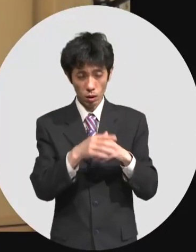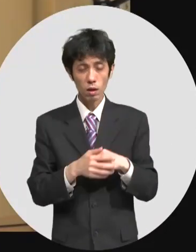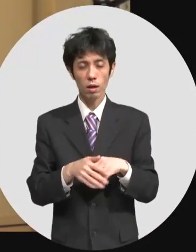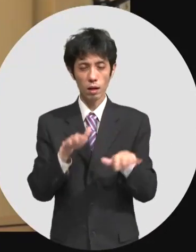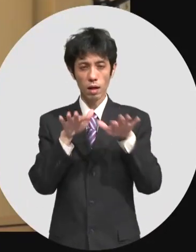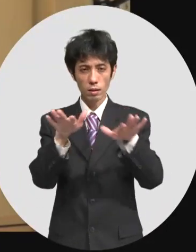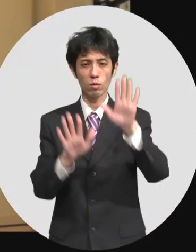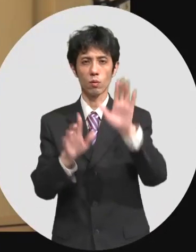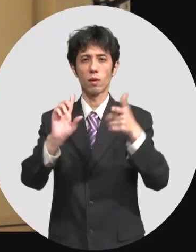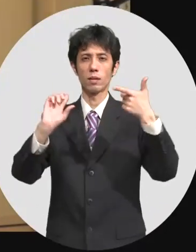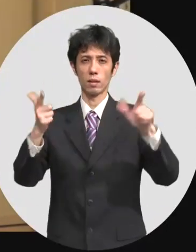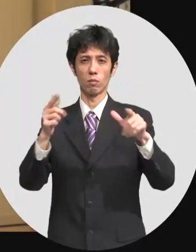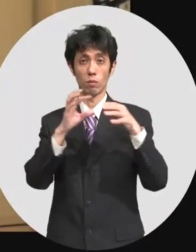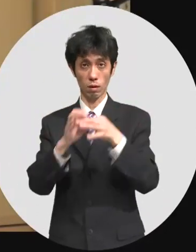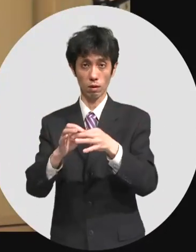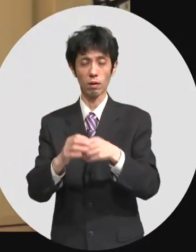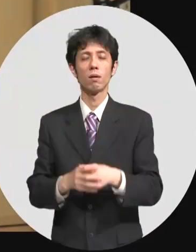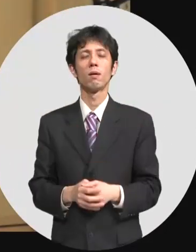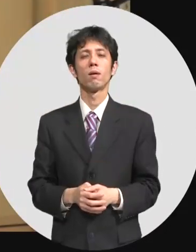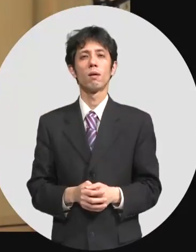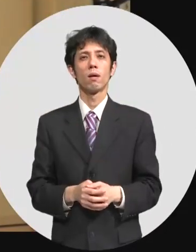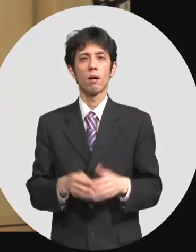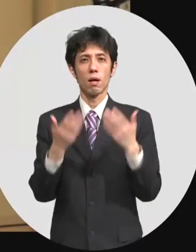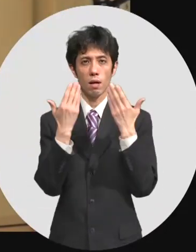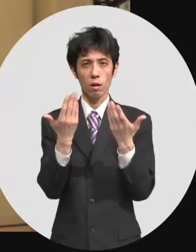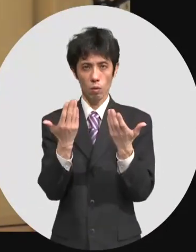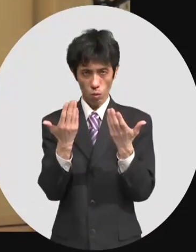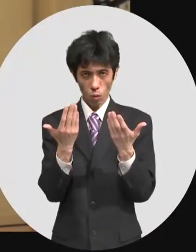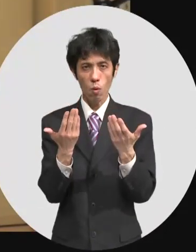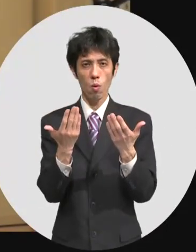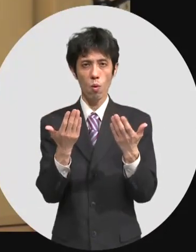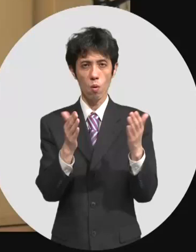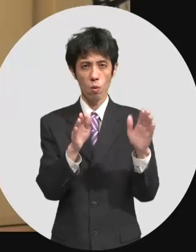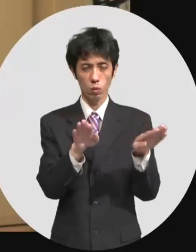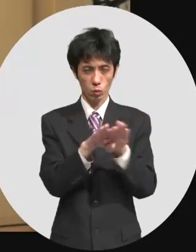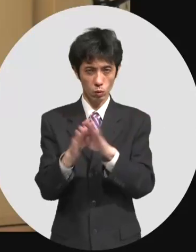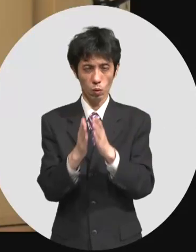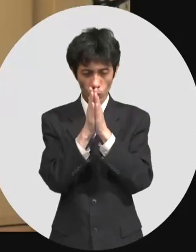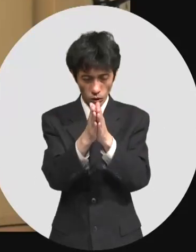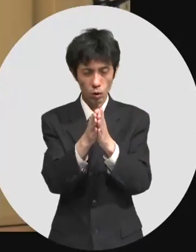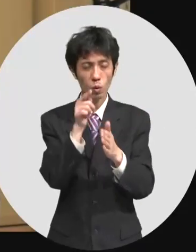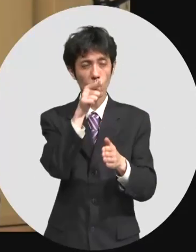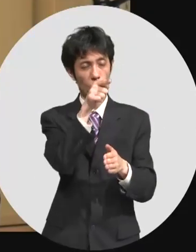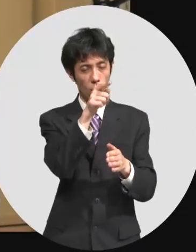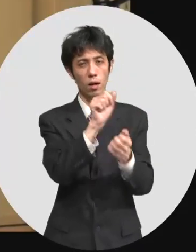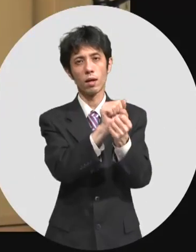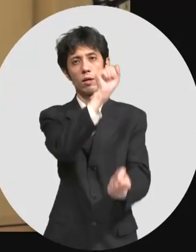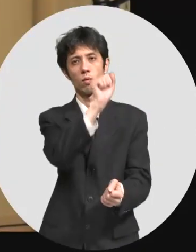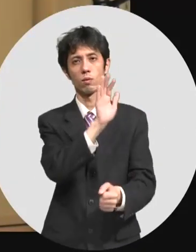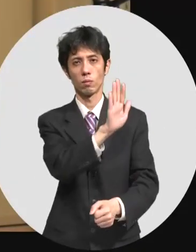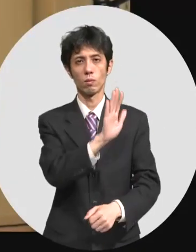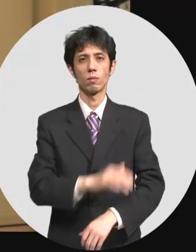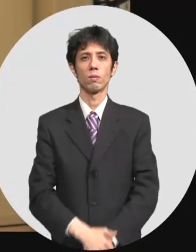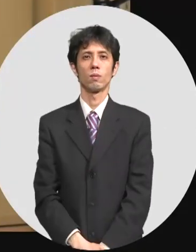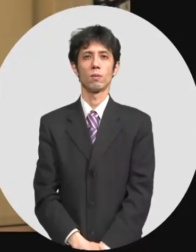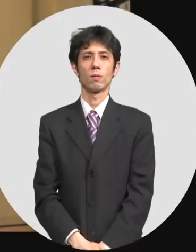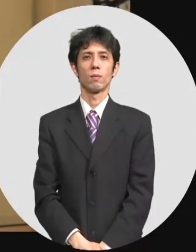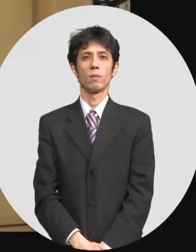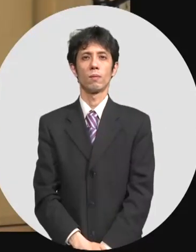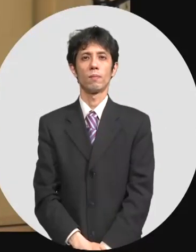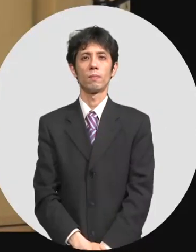違いがございますので、今回は学校の休業要請につきましては中短地域衣服について解除をいたしております